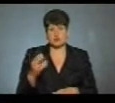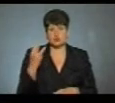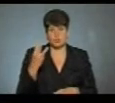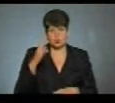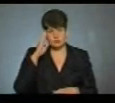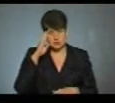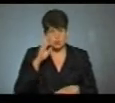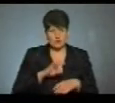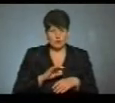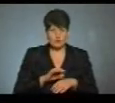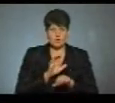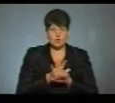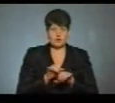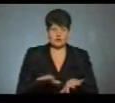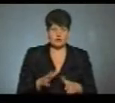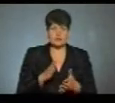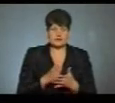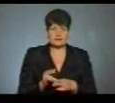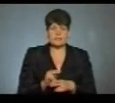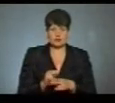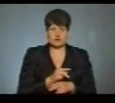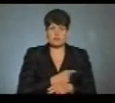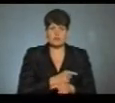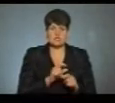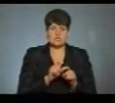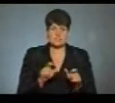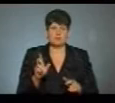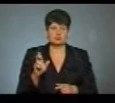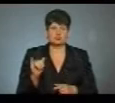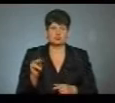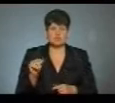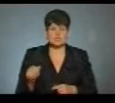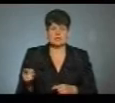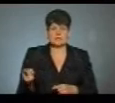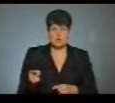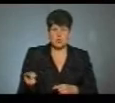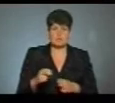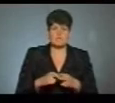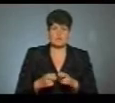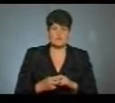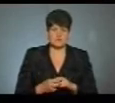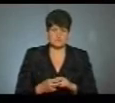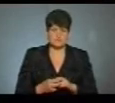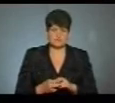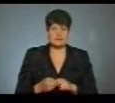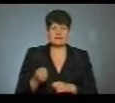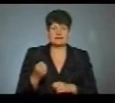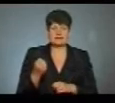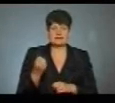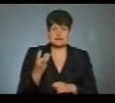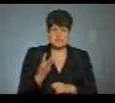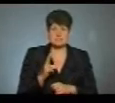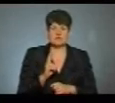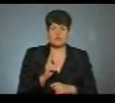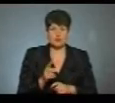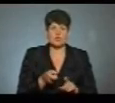чоловіків, хворі на коронавірус, перебувають на лікуванні в медичних закладах Бучача, Тернополя та Івано-Франківська. Ті 13-ро, у кого